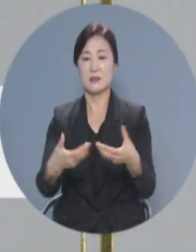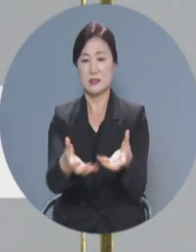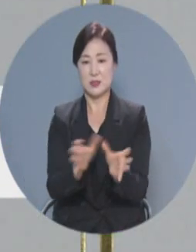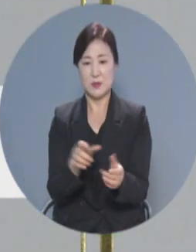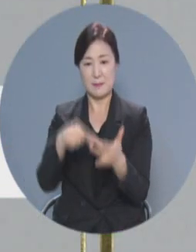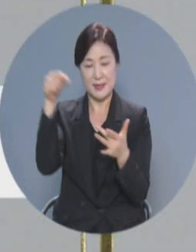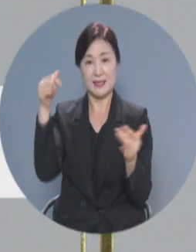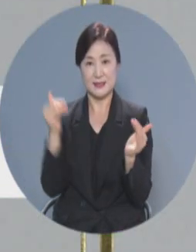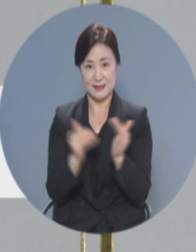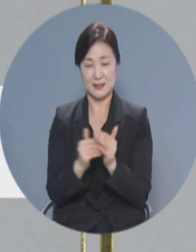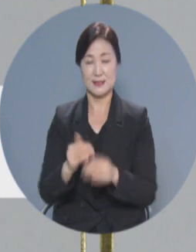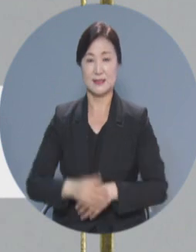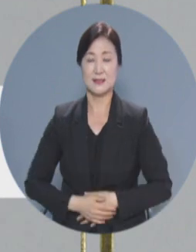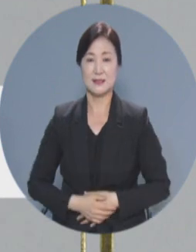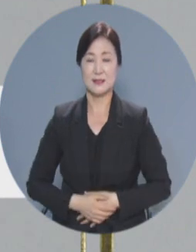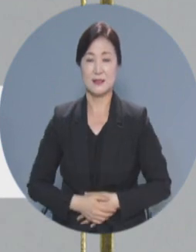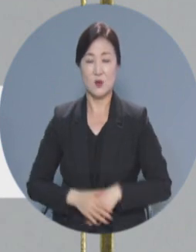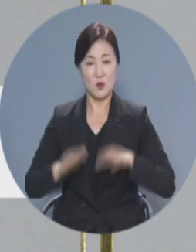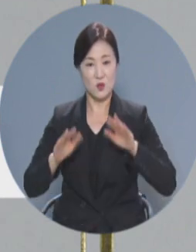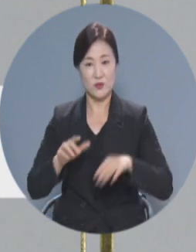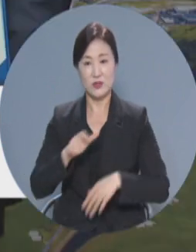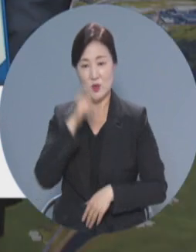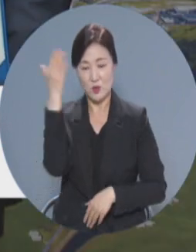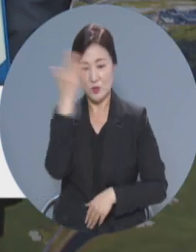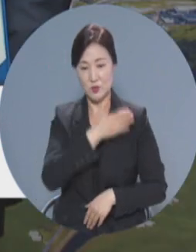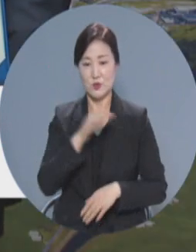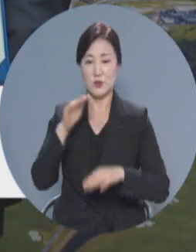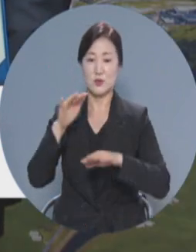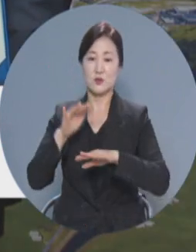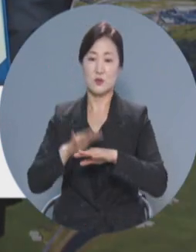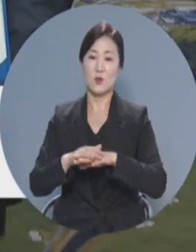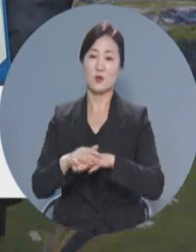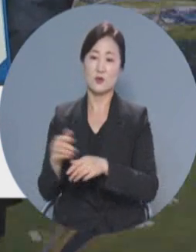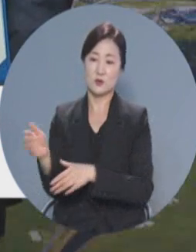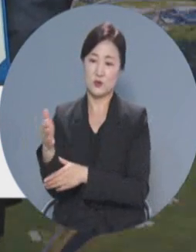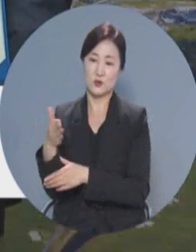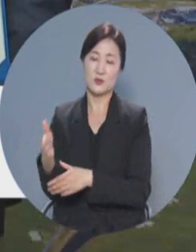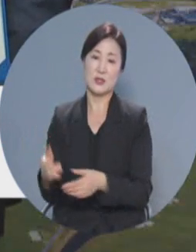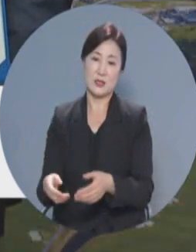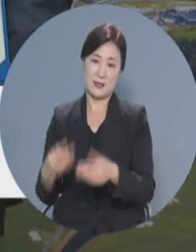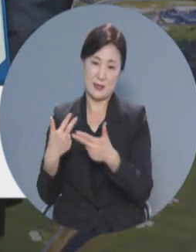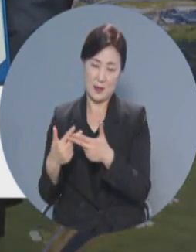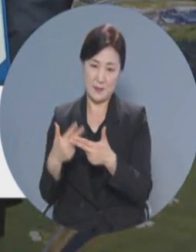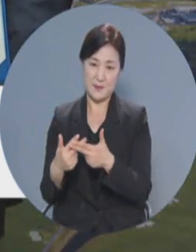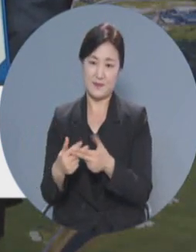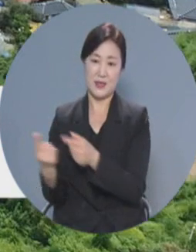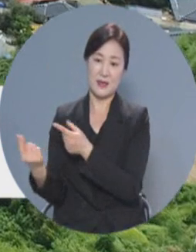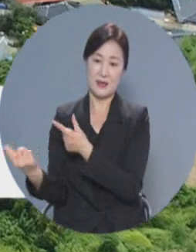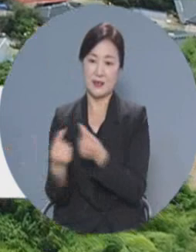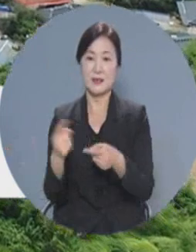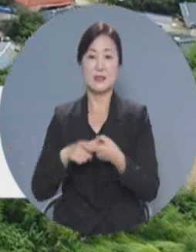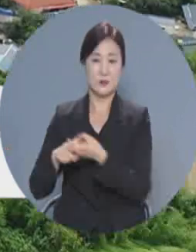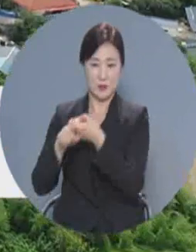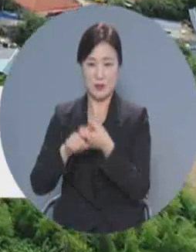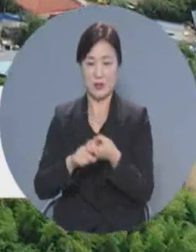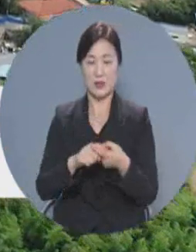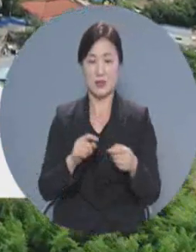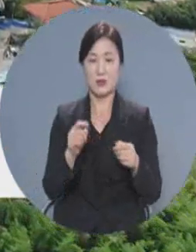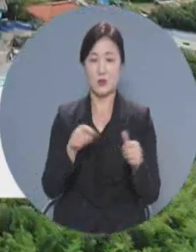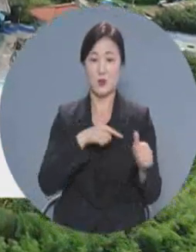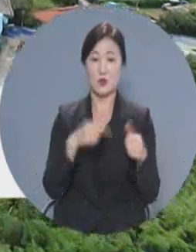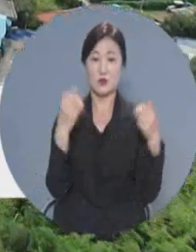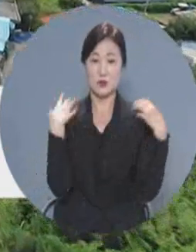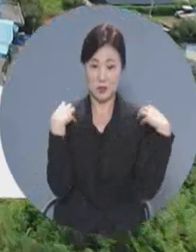선정했습니다. 여수시는 오늘 여수시 농축협 학교급식연합지원단, 여수교육지원청과